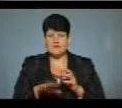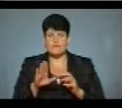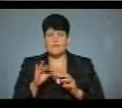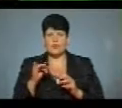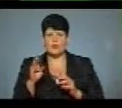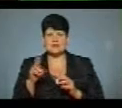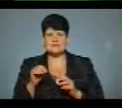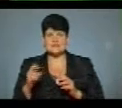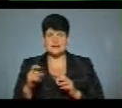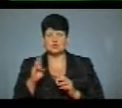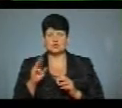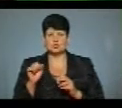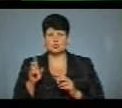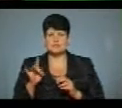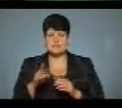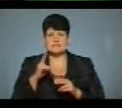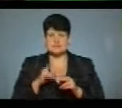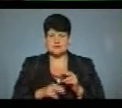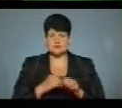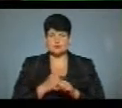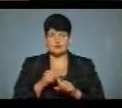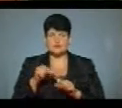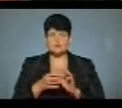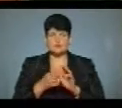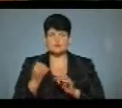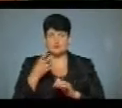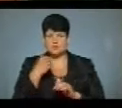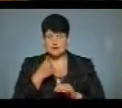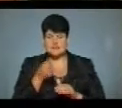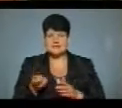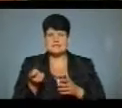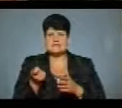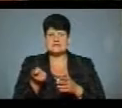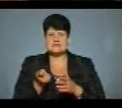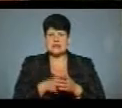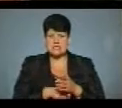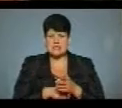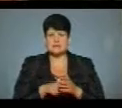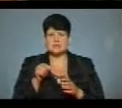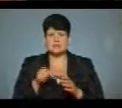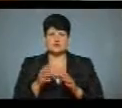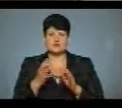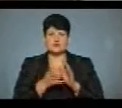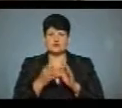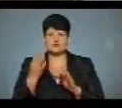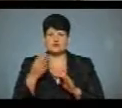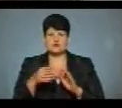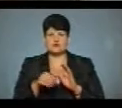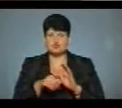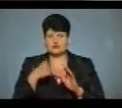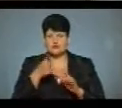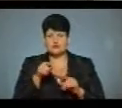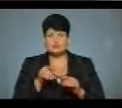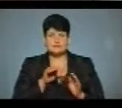Шубера. Будівництво завершили в 1914 році. Закрили костел 1946 році. Цей храм був складом для